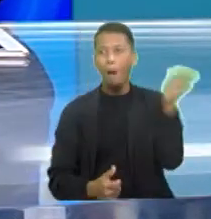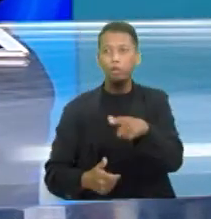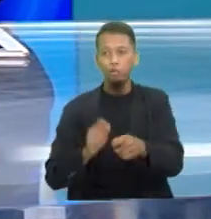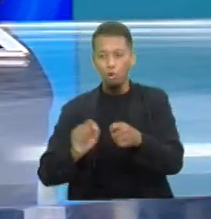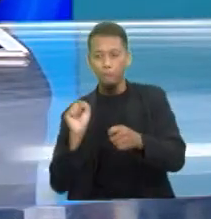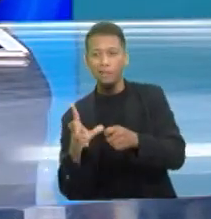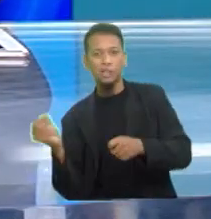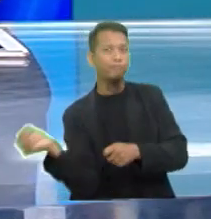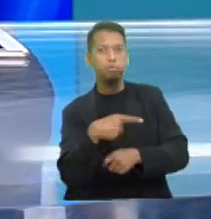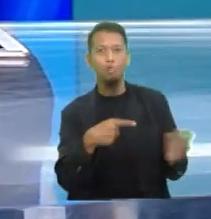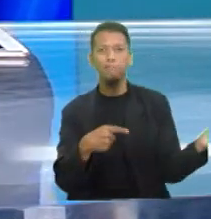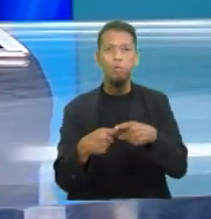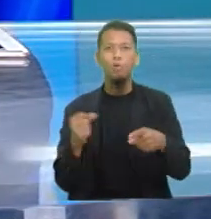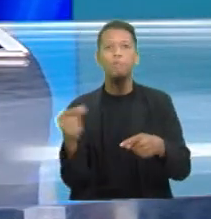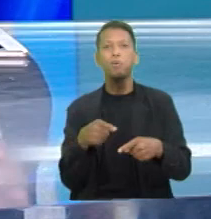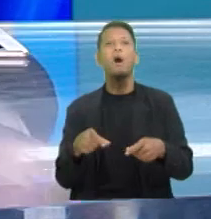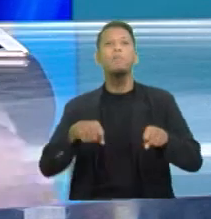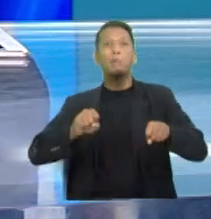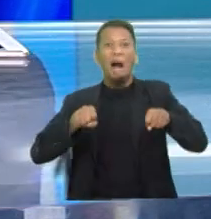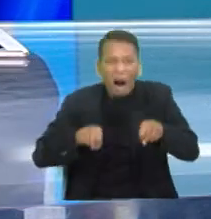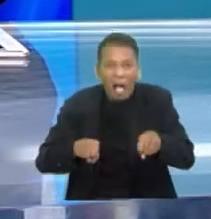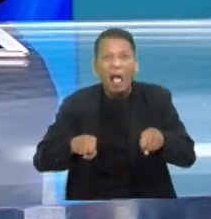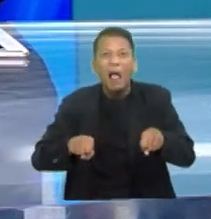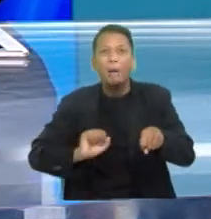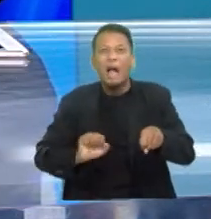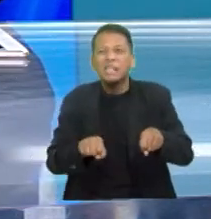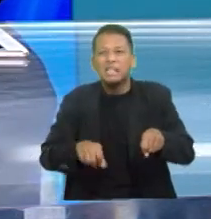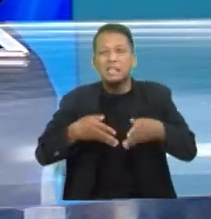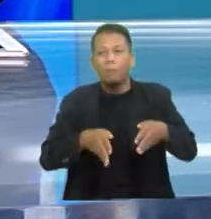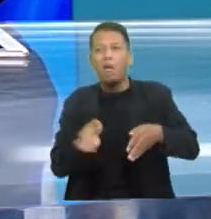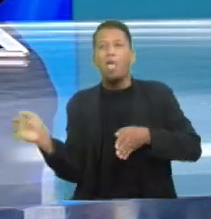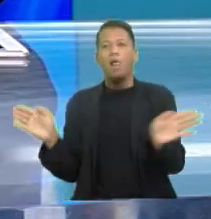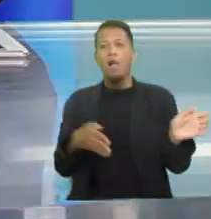membuat pengendara memilih berhenti di pinggir jalan menghindari salah sasaran.